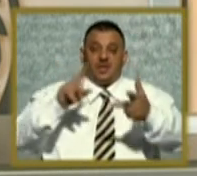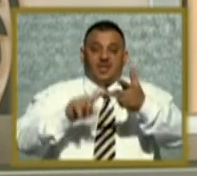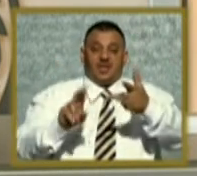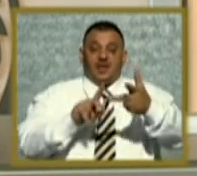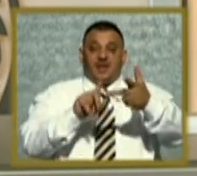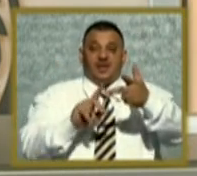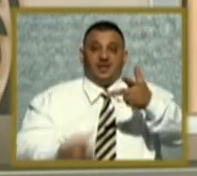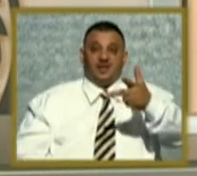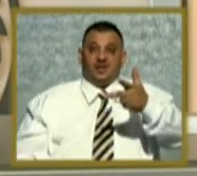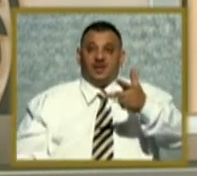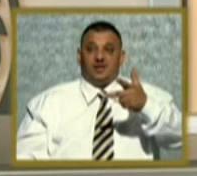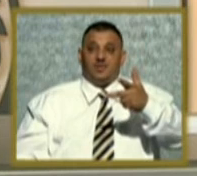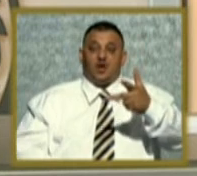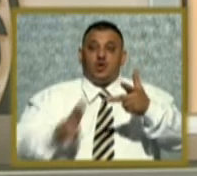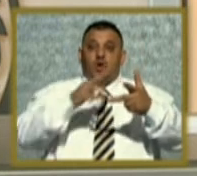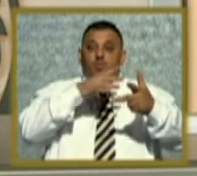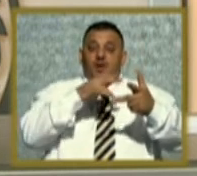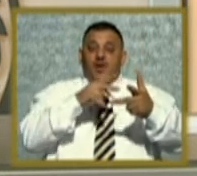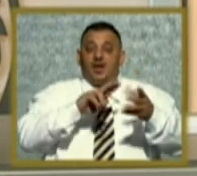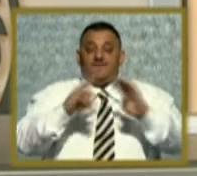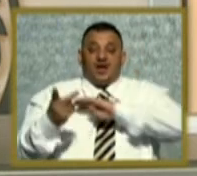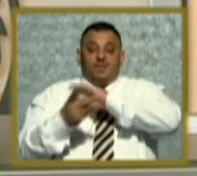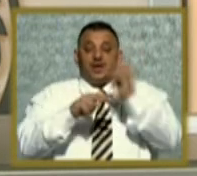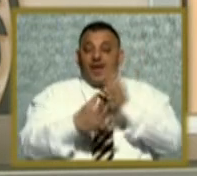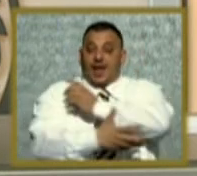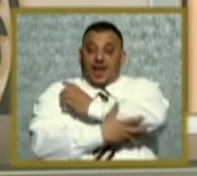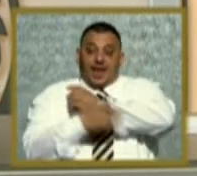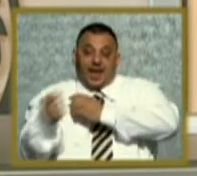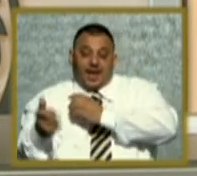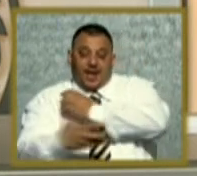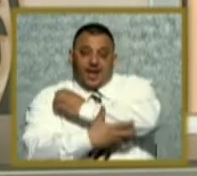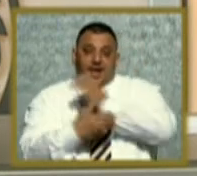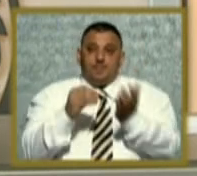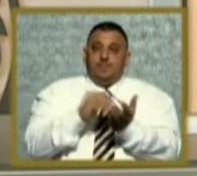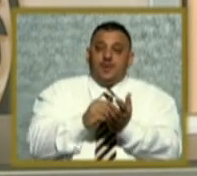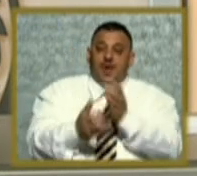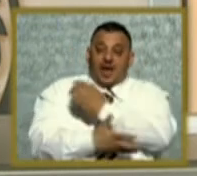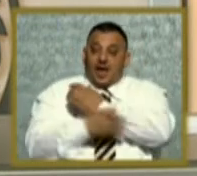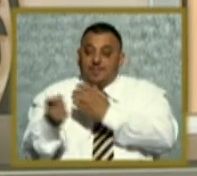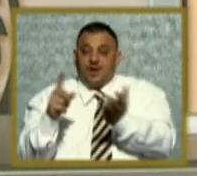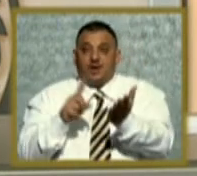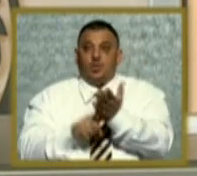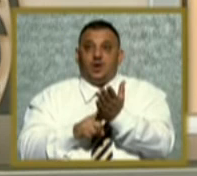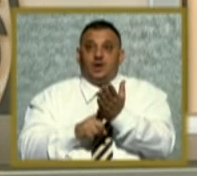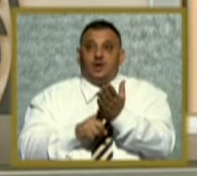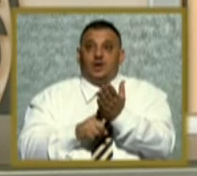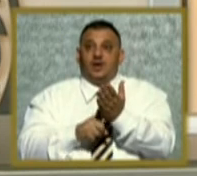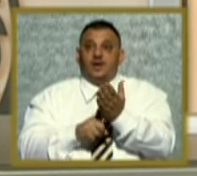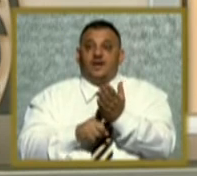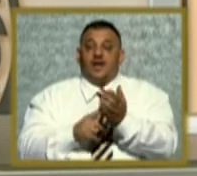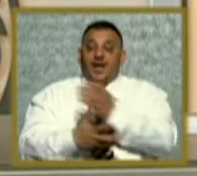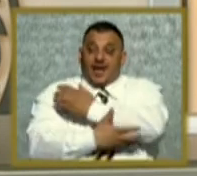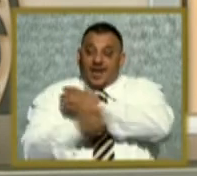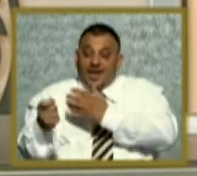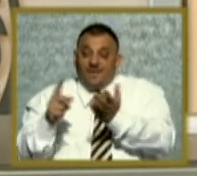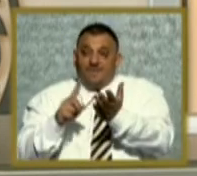سؤال الأخير من عمان طبعا، يقول ما هو الفرق بين الزكاة والصدقة؟ يا أخي الفاضل، الزكاة واجبة والصدقة نفل، الزكاة فرض